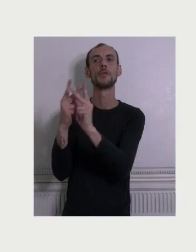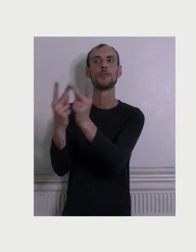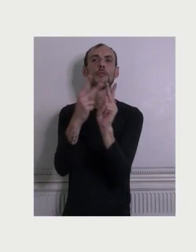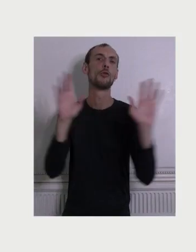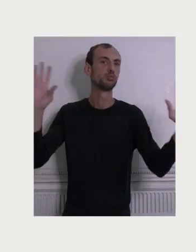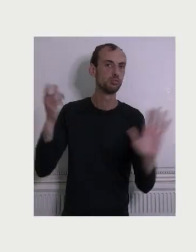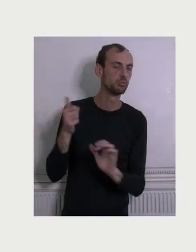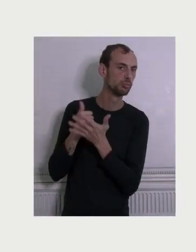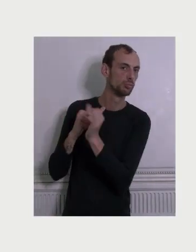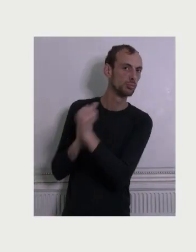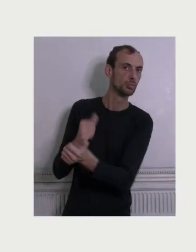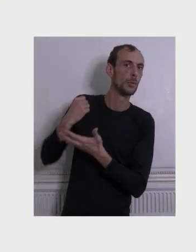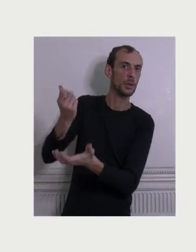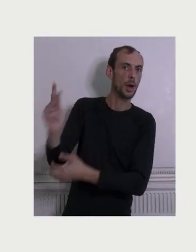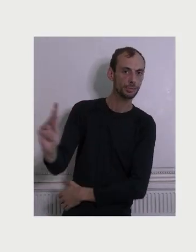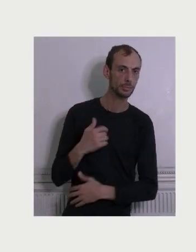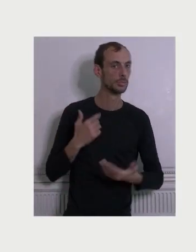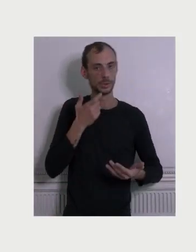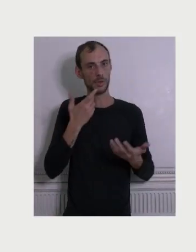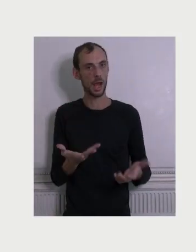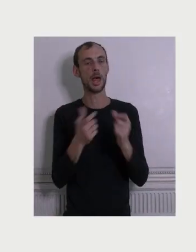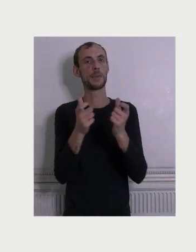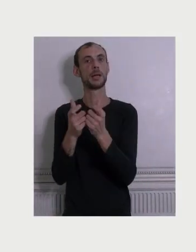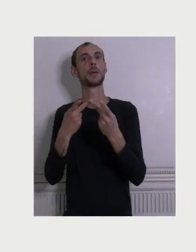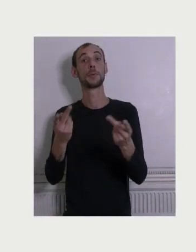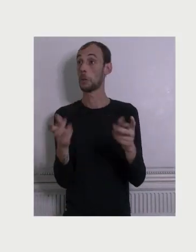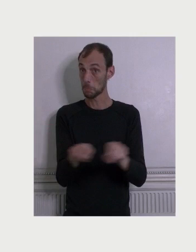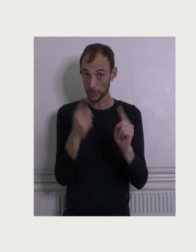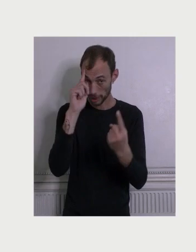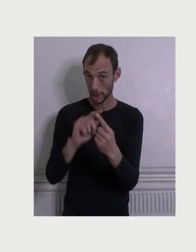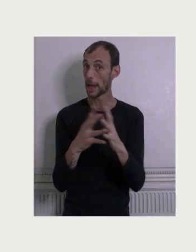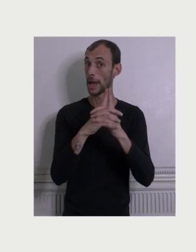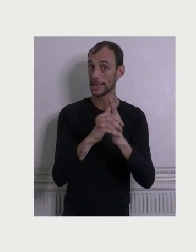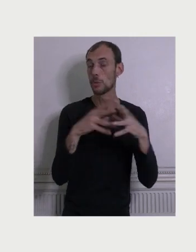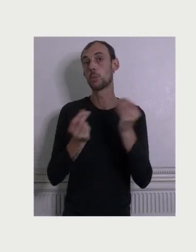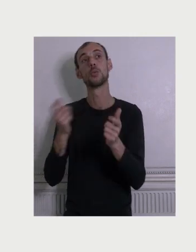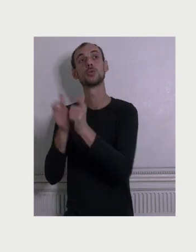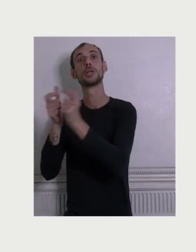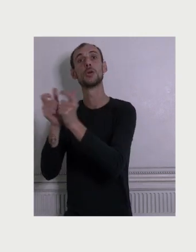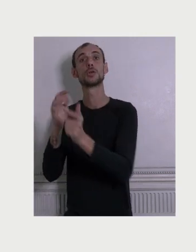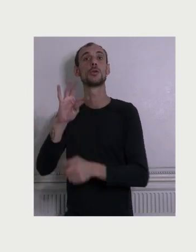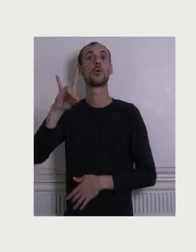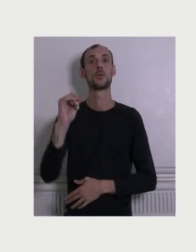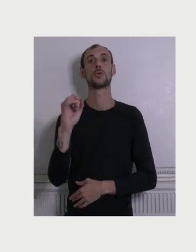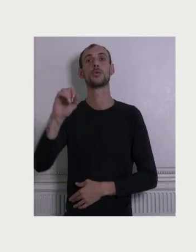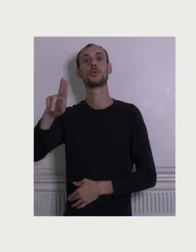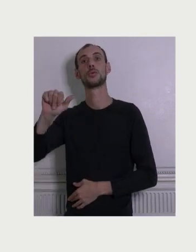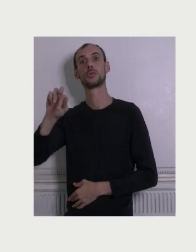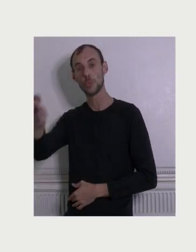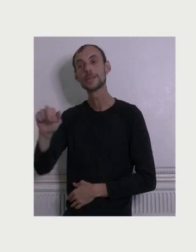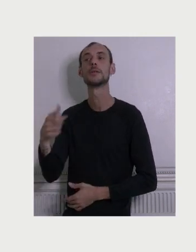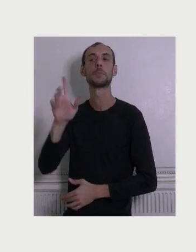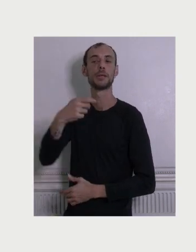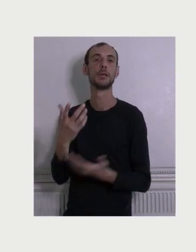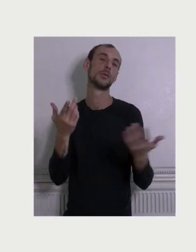vous ici à la recherche des fameux certificats d'économie d'énergie qui nous permettent d'avoir quelques sous pour participer à